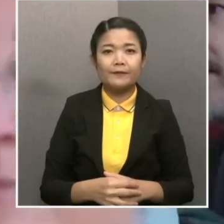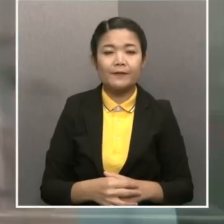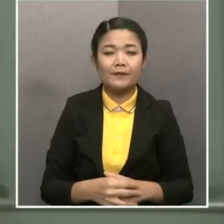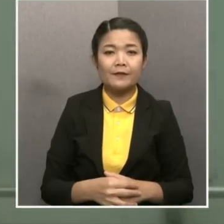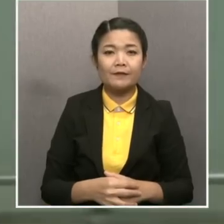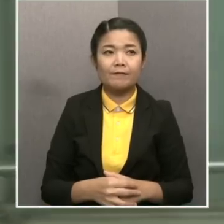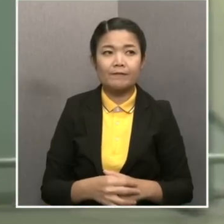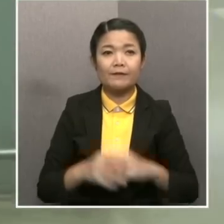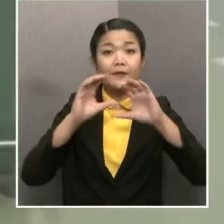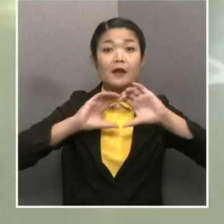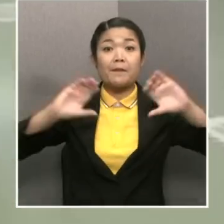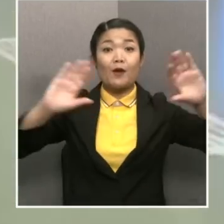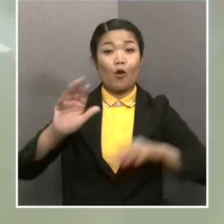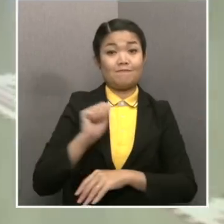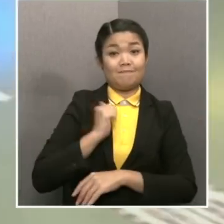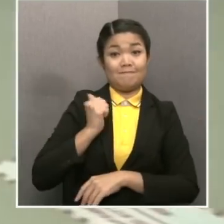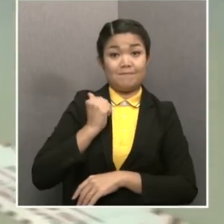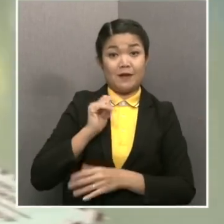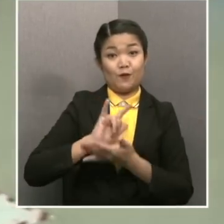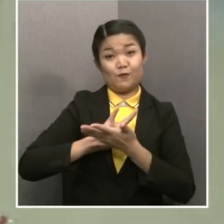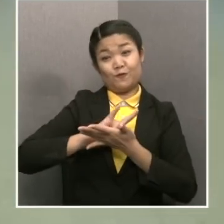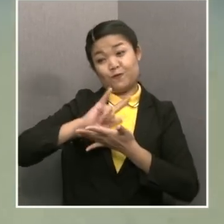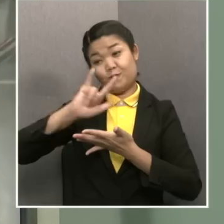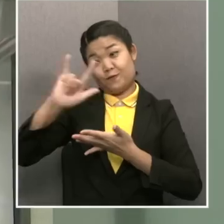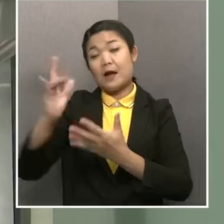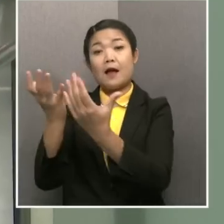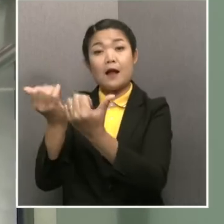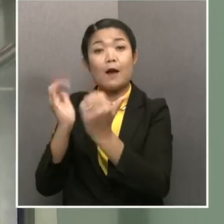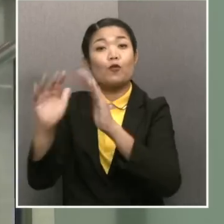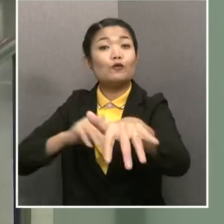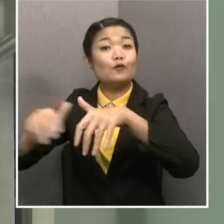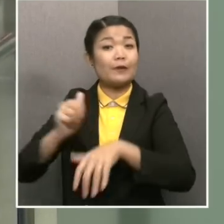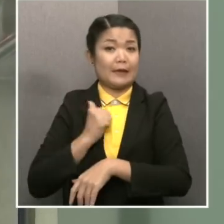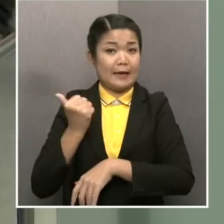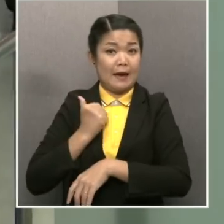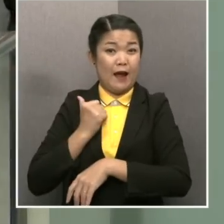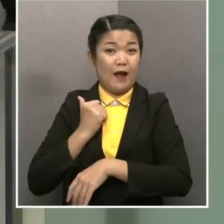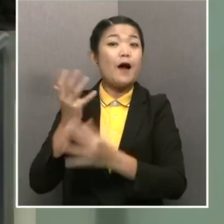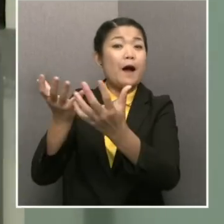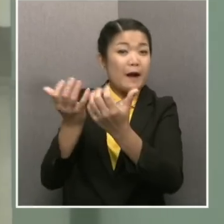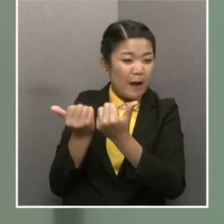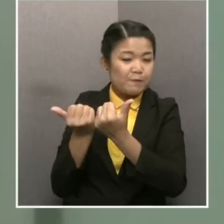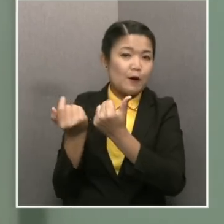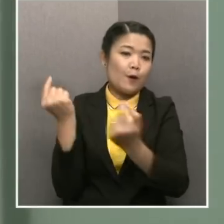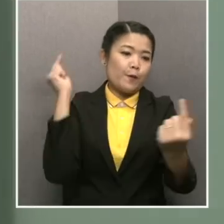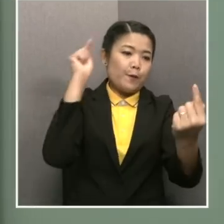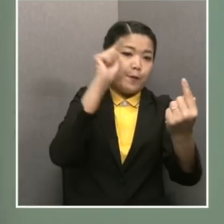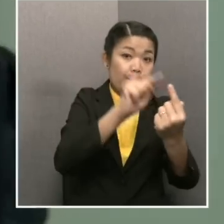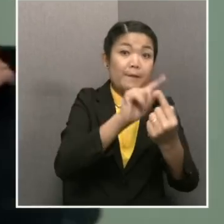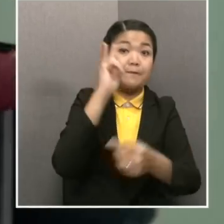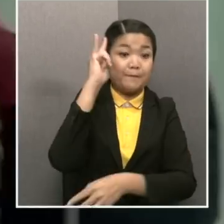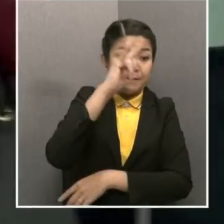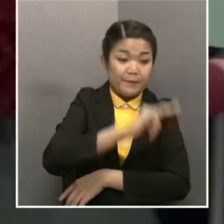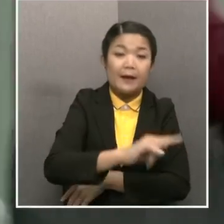บินที่รัฐบาลแคนาดาส่งไปอพยพชาวแคนาดาออกจากอิสราเอลนะคะก็เดินทางมาถึงสนามบินที่กรี